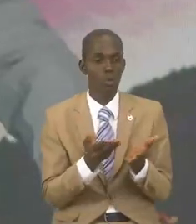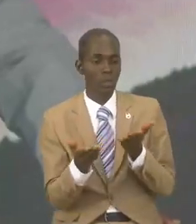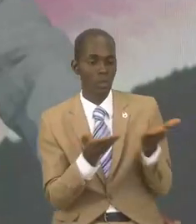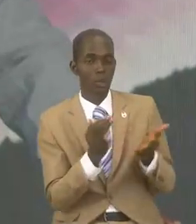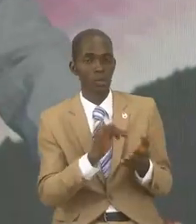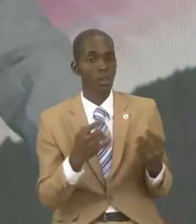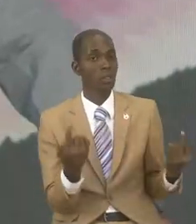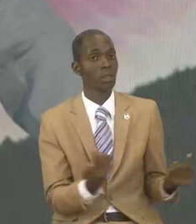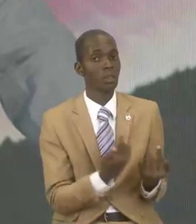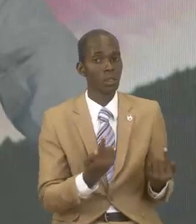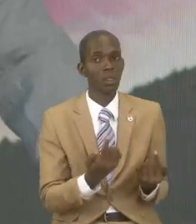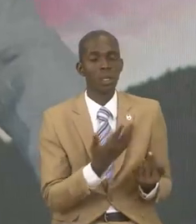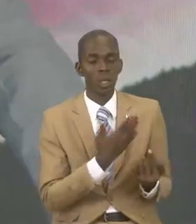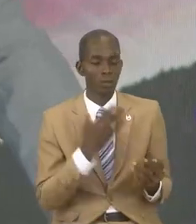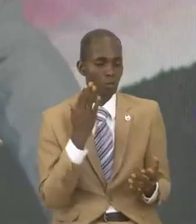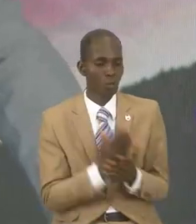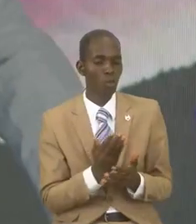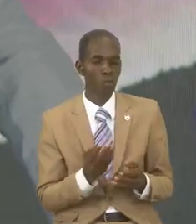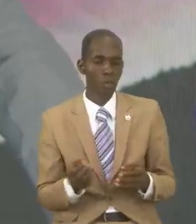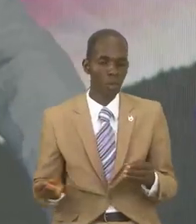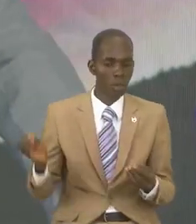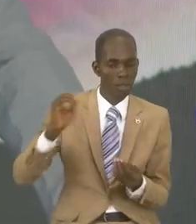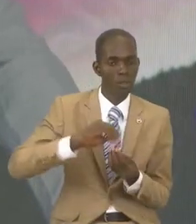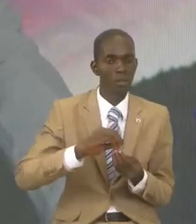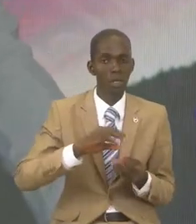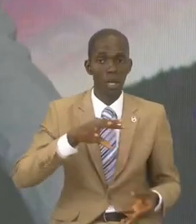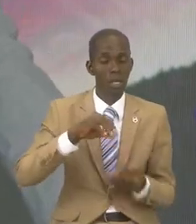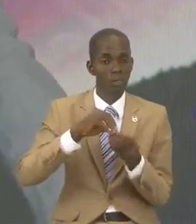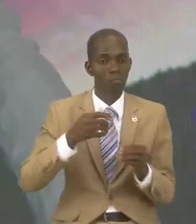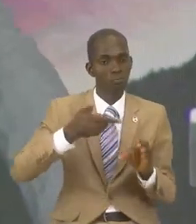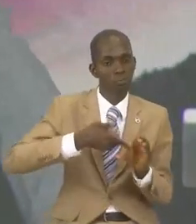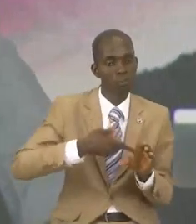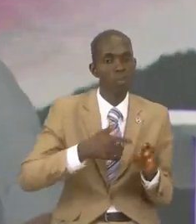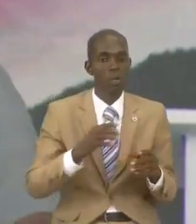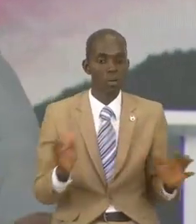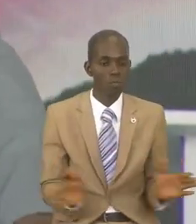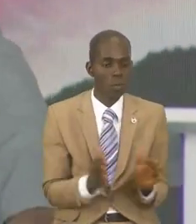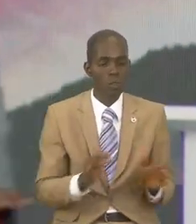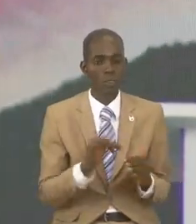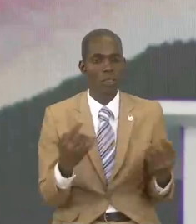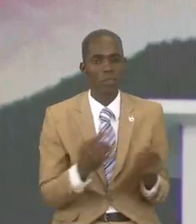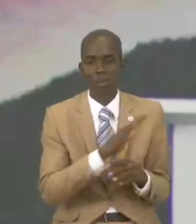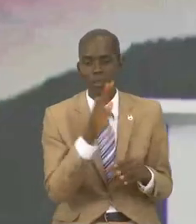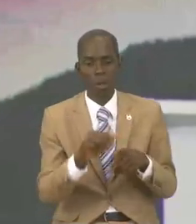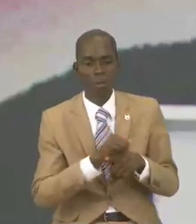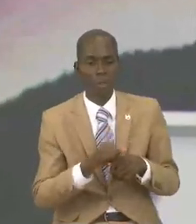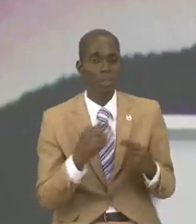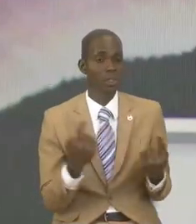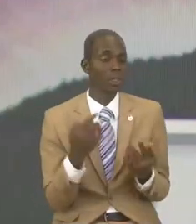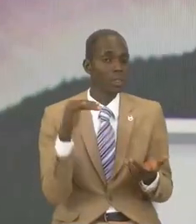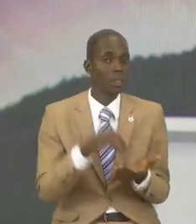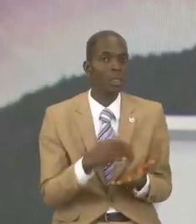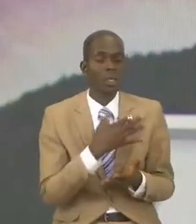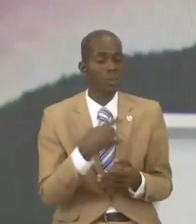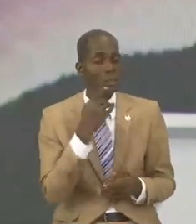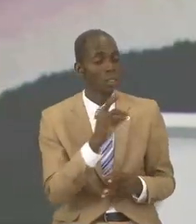péché et de donner de l'essence au péché, d'en donner l'encouragement au péché, de pratiquer le péché, et